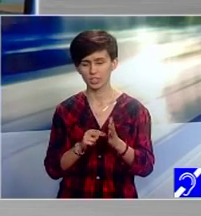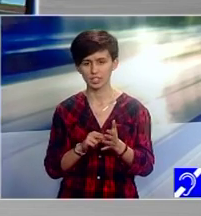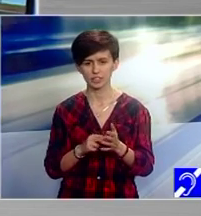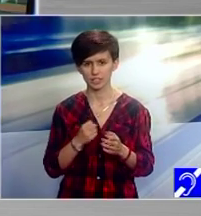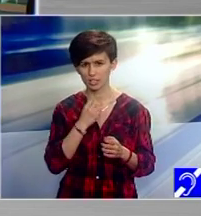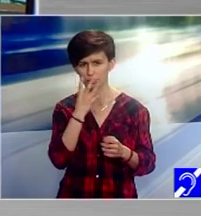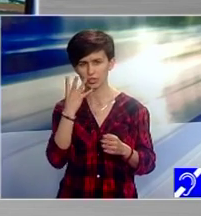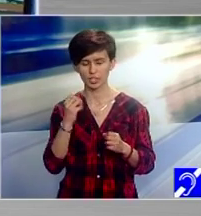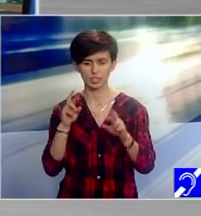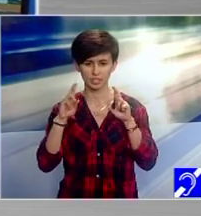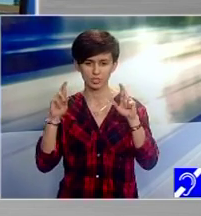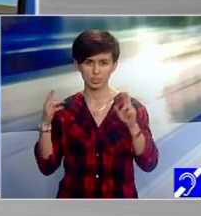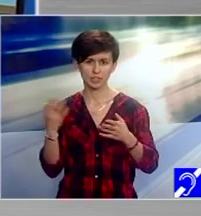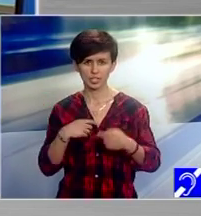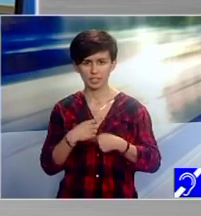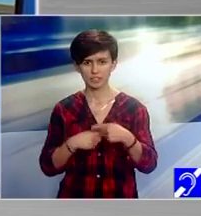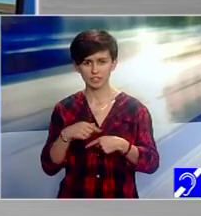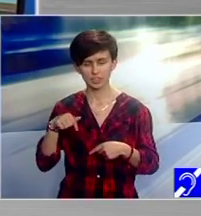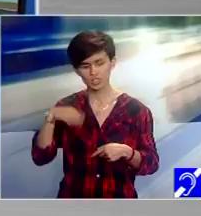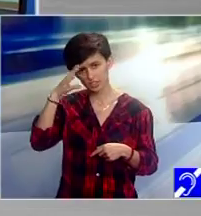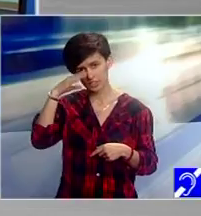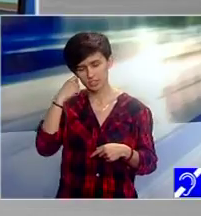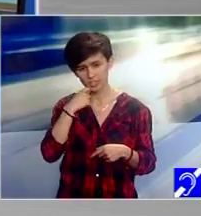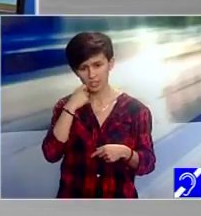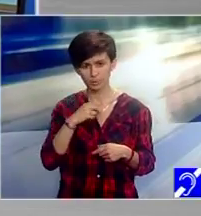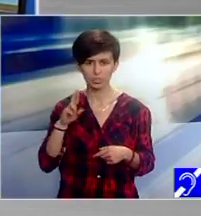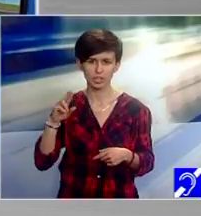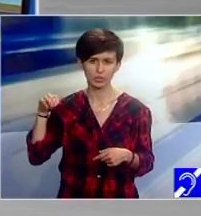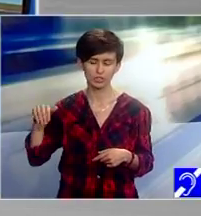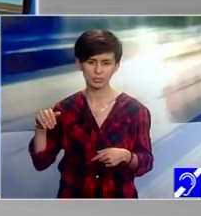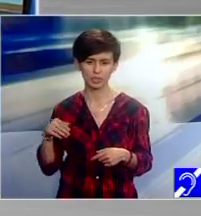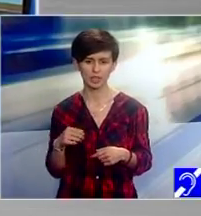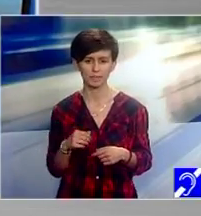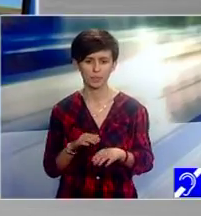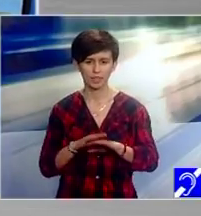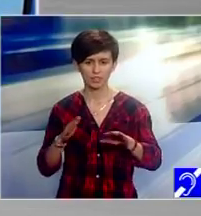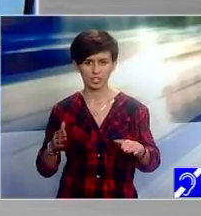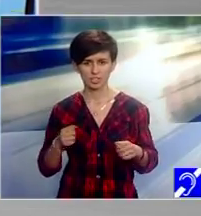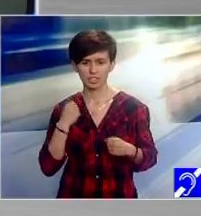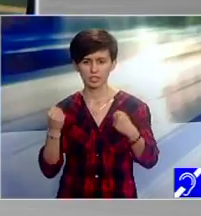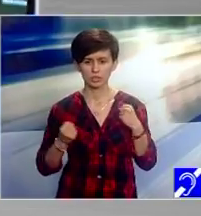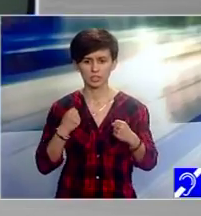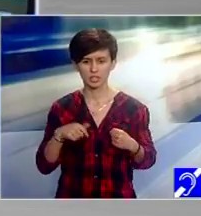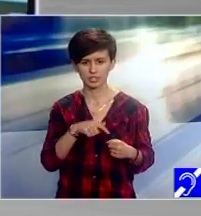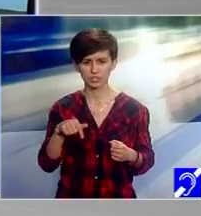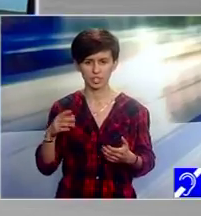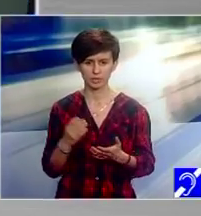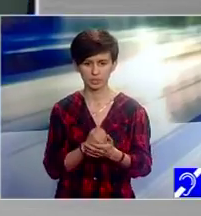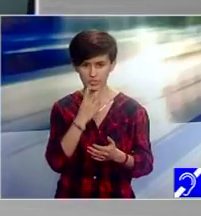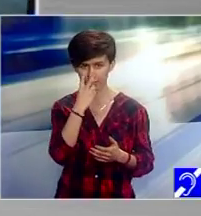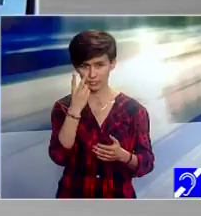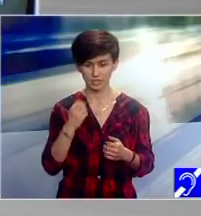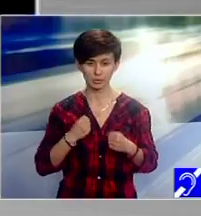festivalului Flor de Speranță, care se întâmplă în aceste zile la Cluj-Napoca. Raluca și Mihai evoluează pe scenă într-un dans, noi am reușit să-i surprindem la repetiții,